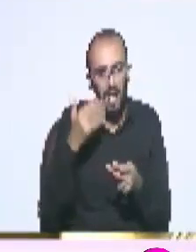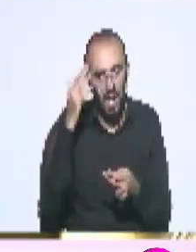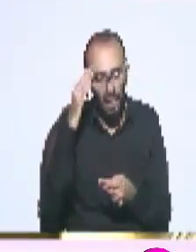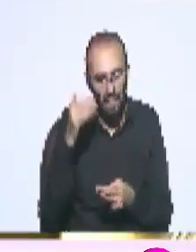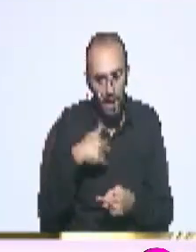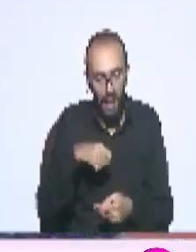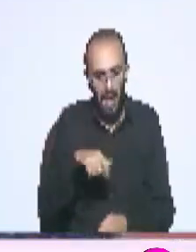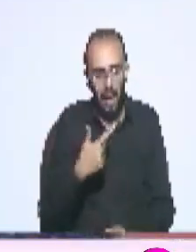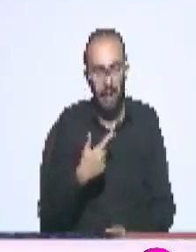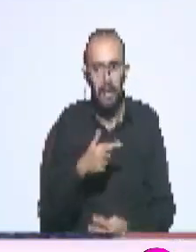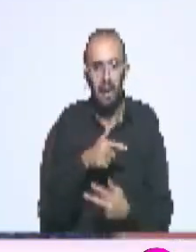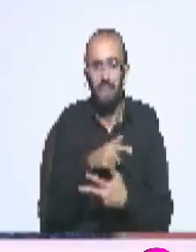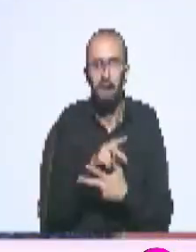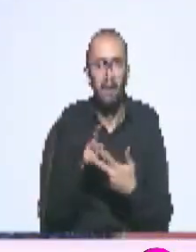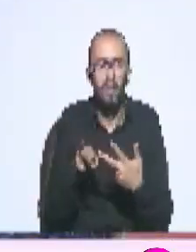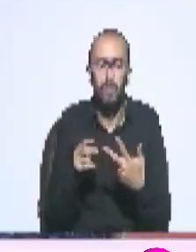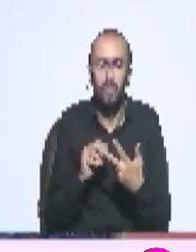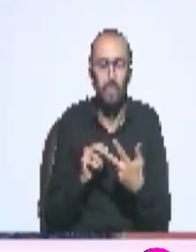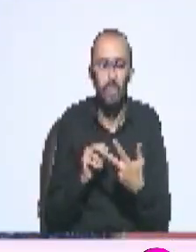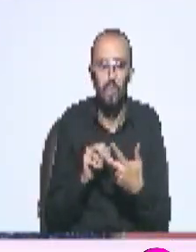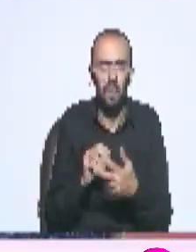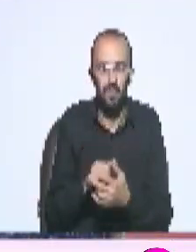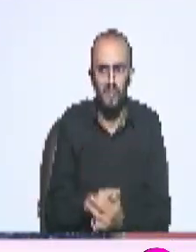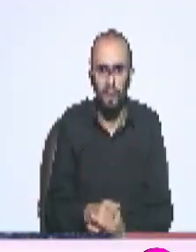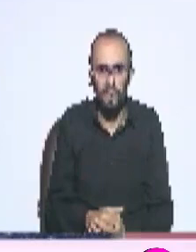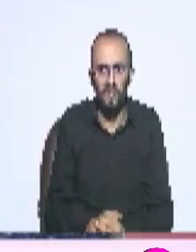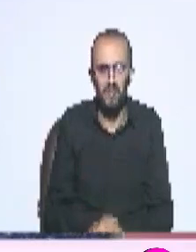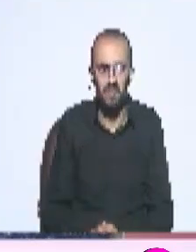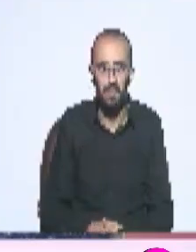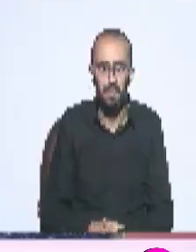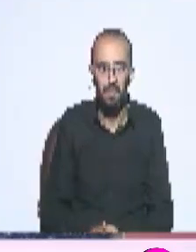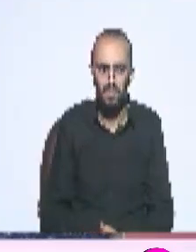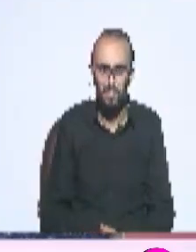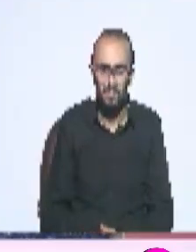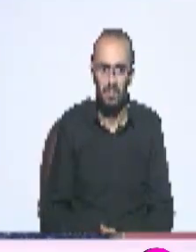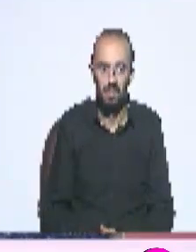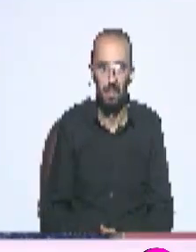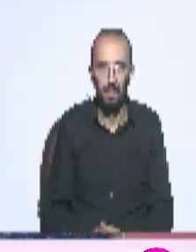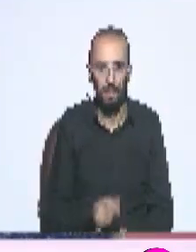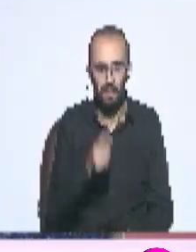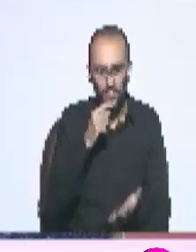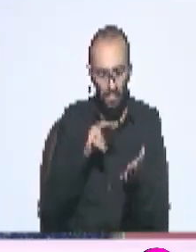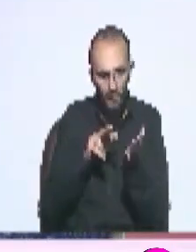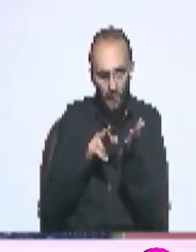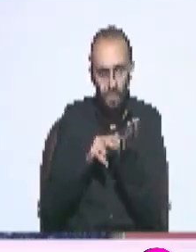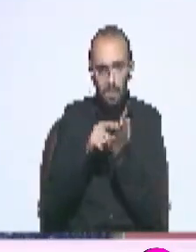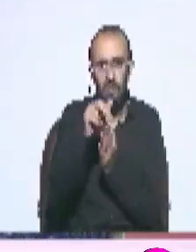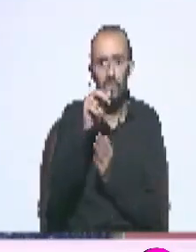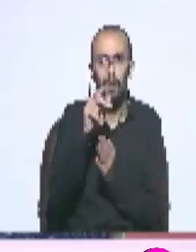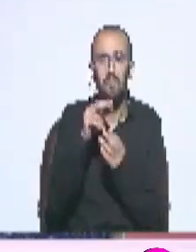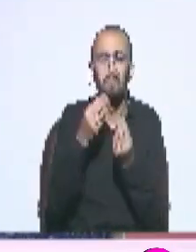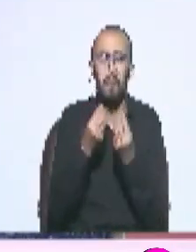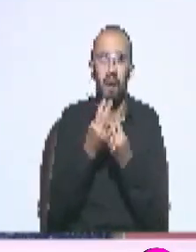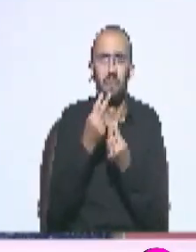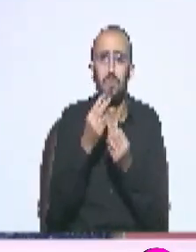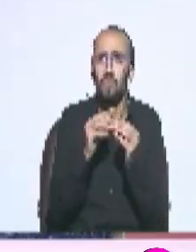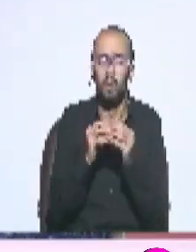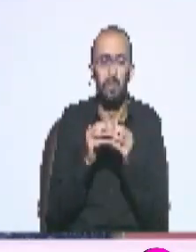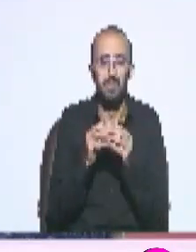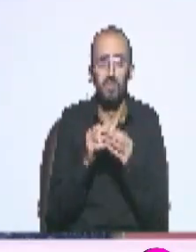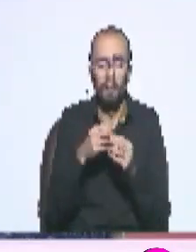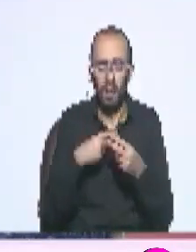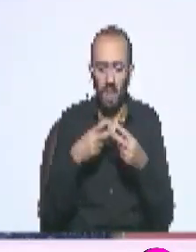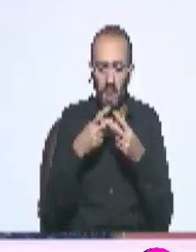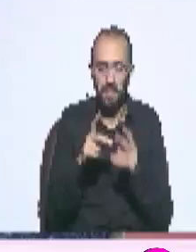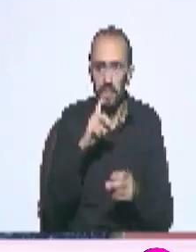ذاتي الفرق بسيط قوي ما بين الاثنين وساعات بنعتبر خطوتين بيدوا لبعض ان انا بقبل